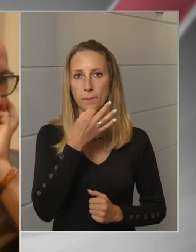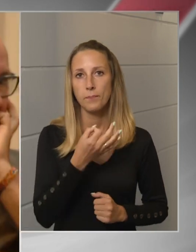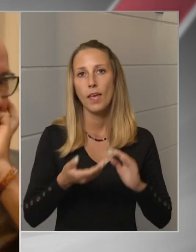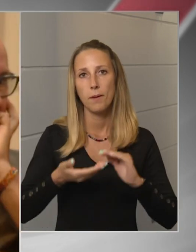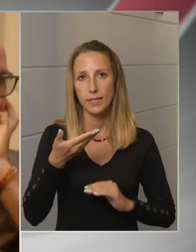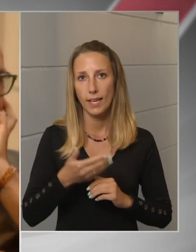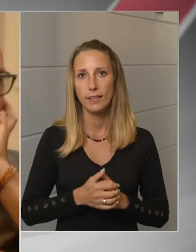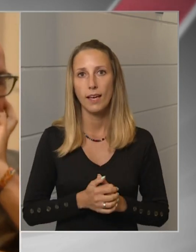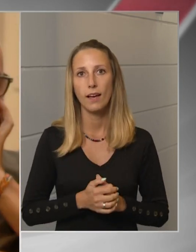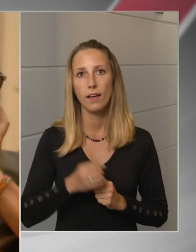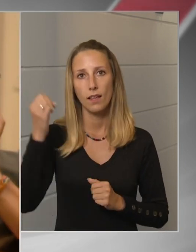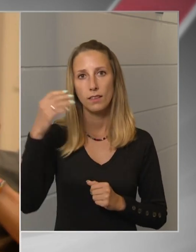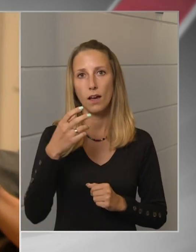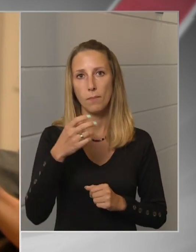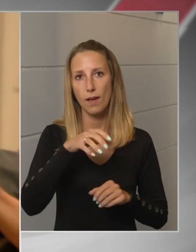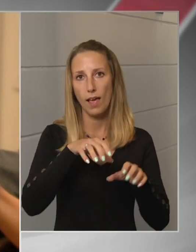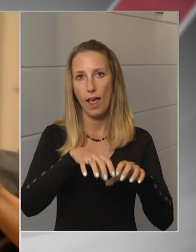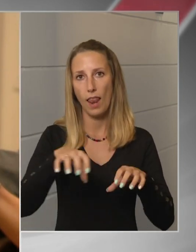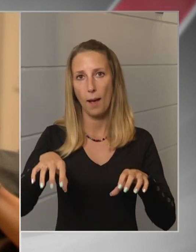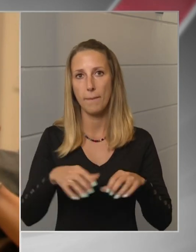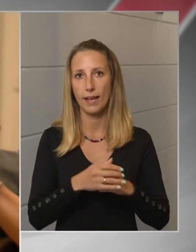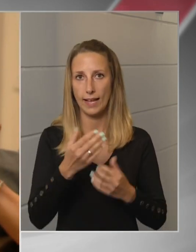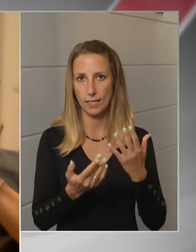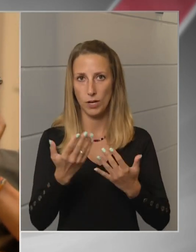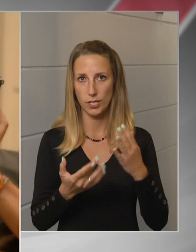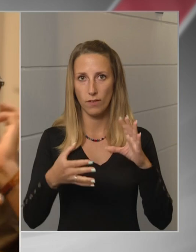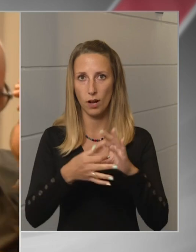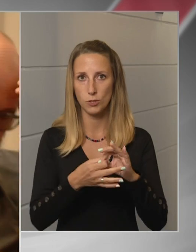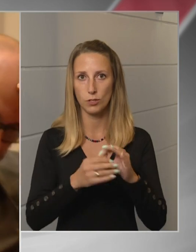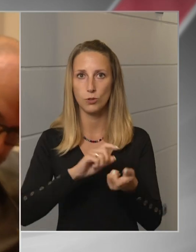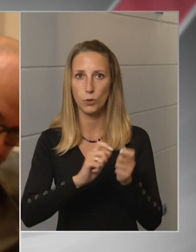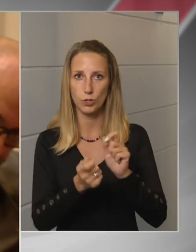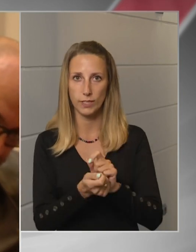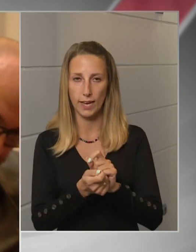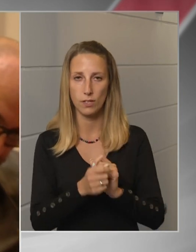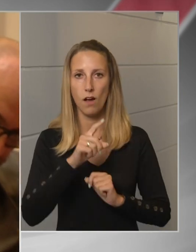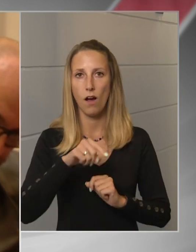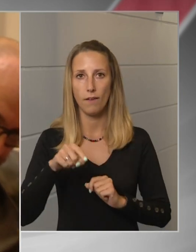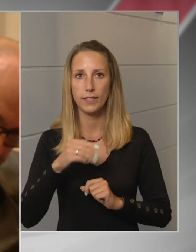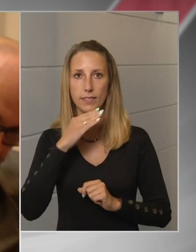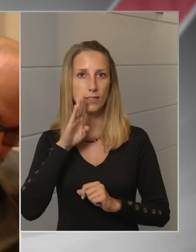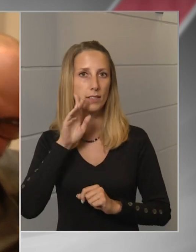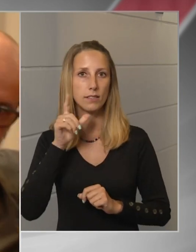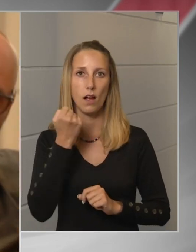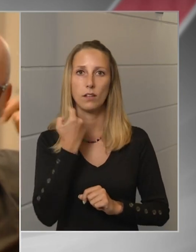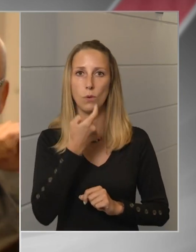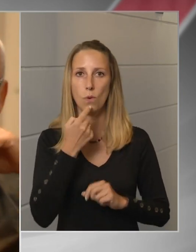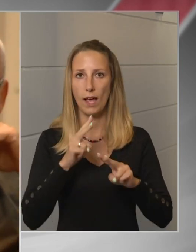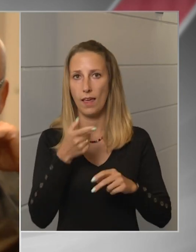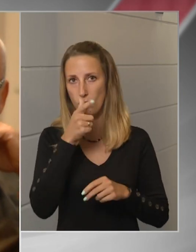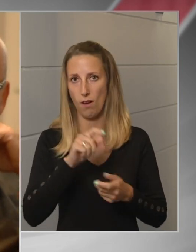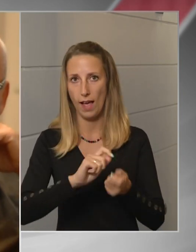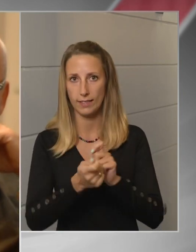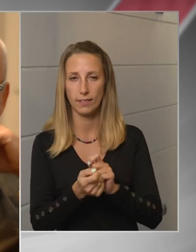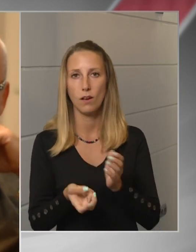Említette a napelem meg elszámolásával kapcsolatos módosítást, hogy a havi szaldóra kellett volna áttérni, az